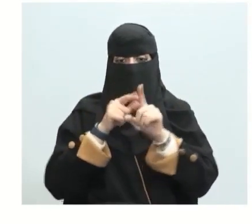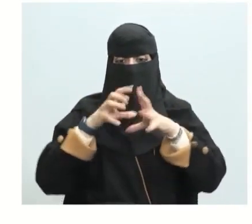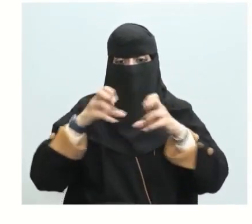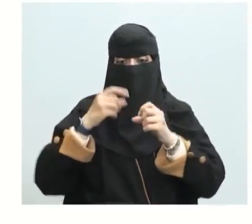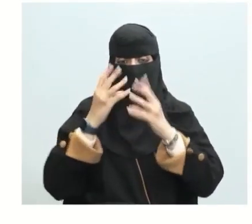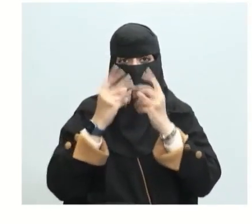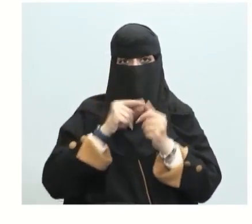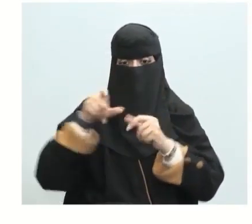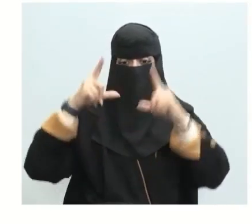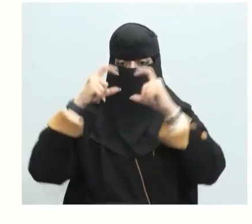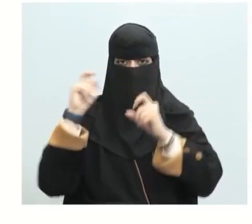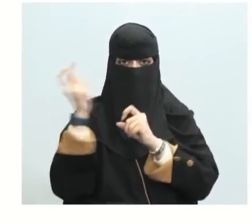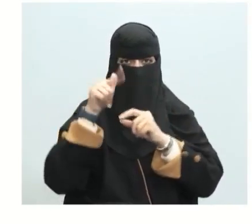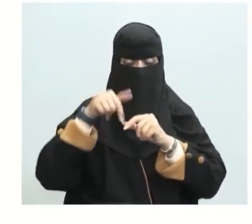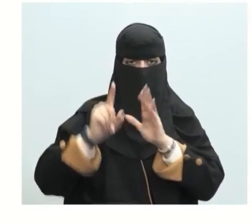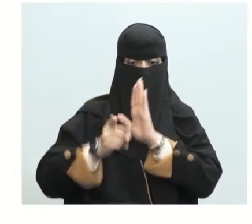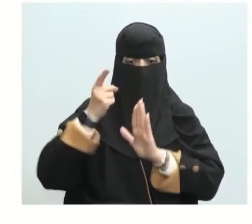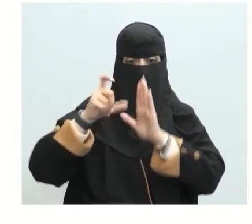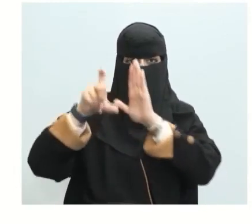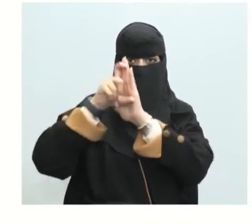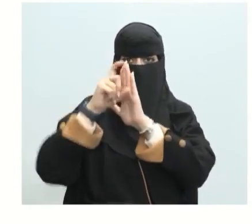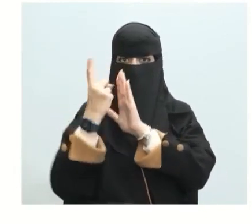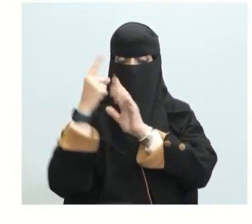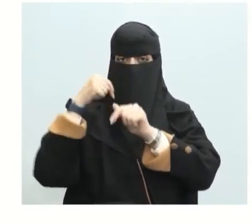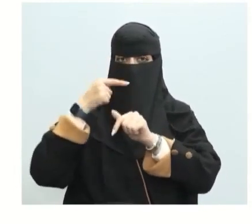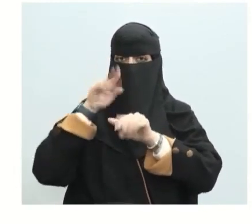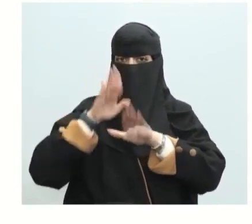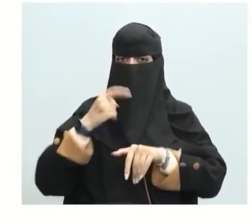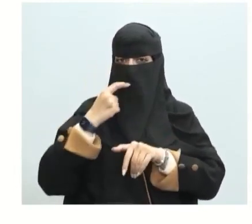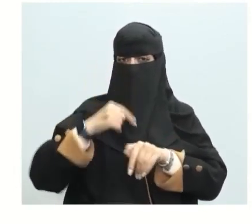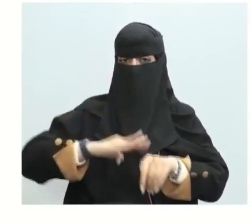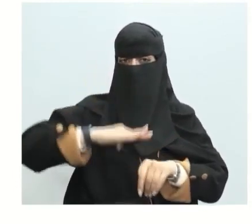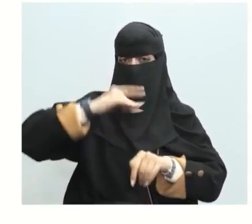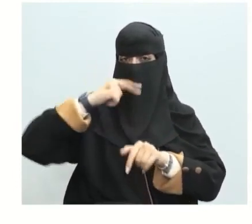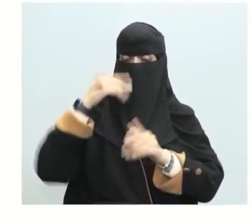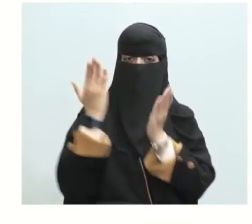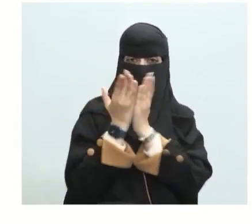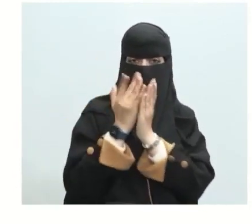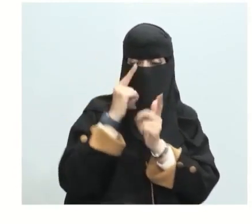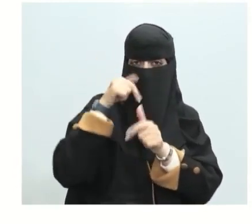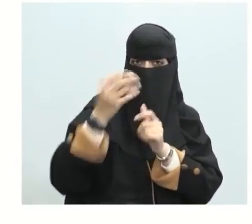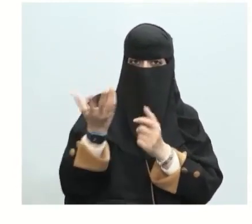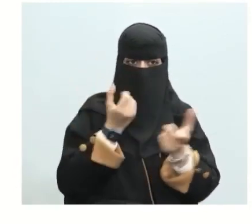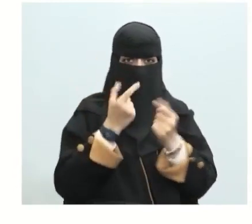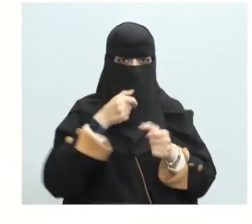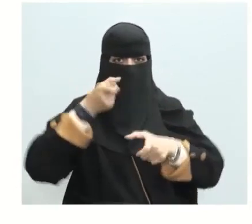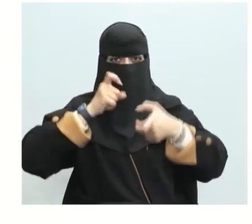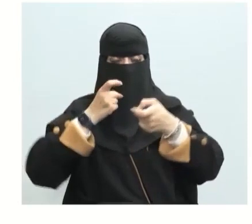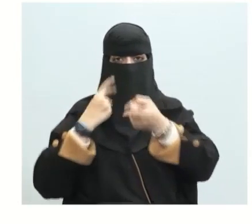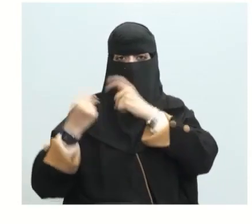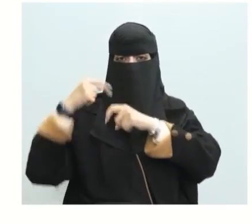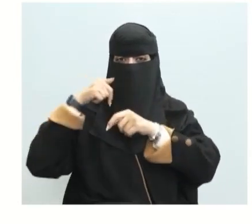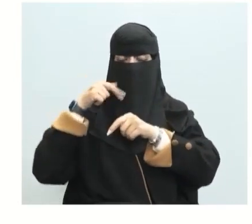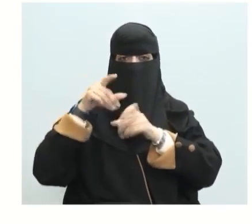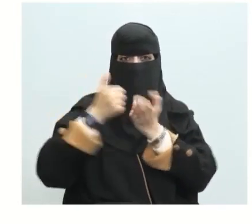او ضمنيه في المقدمه الاولى خلال سنوات الدراسه اكتسب كل منكم عادات خاصه وانماط